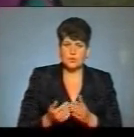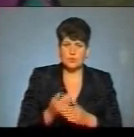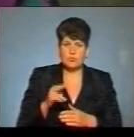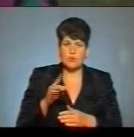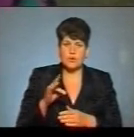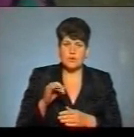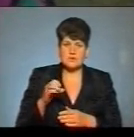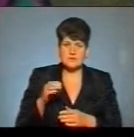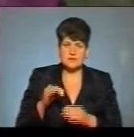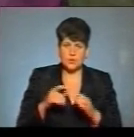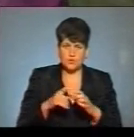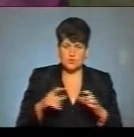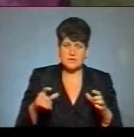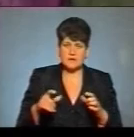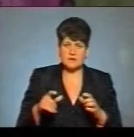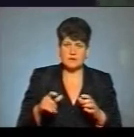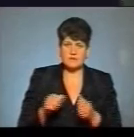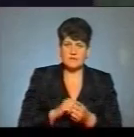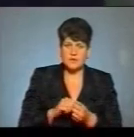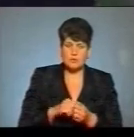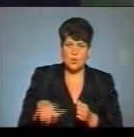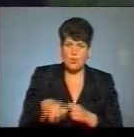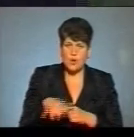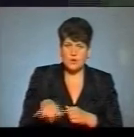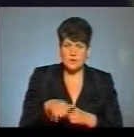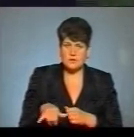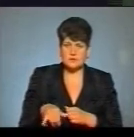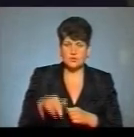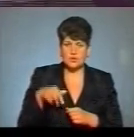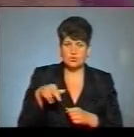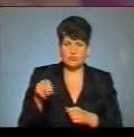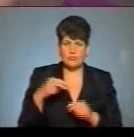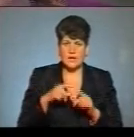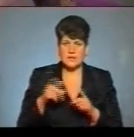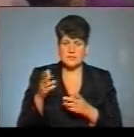простинь, таку вузеньку, знаєте. Я виперу, погладжу, туди йду до магазину.